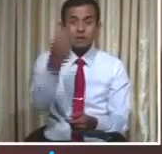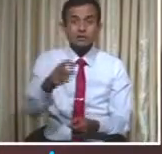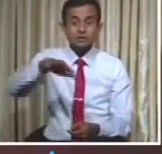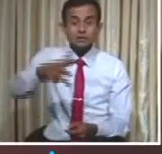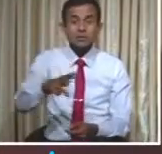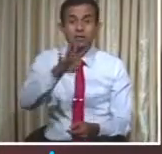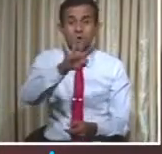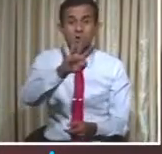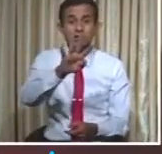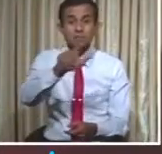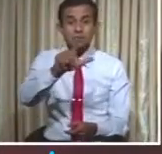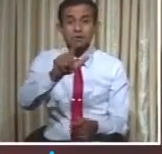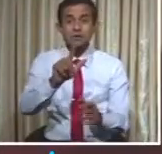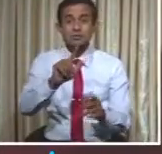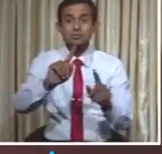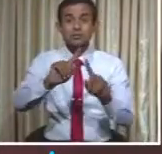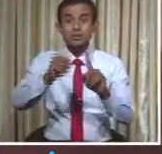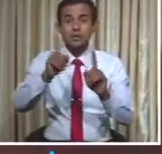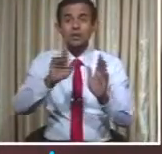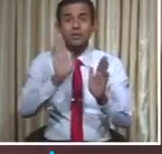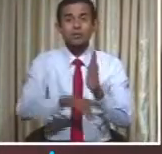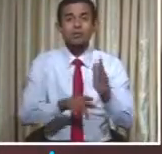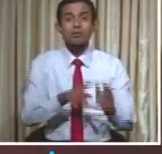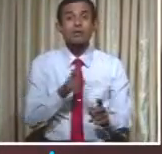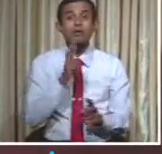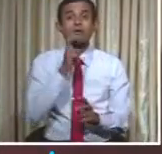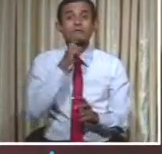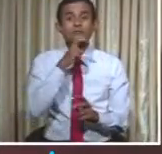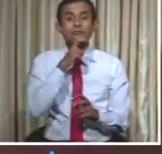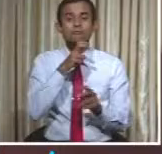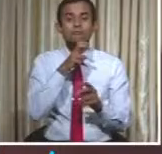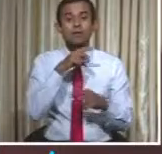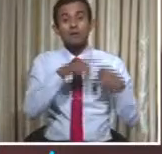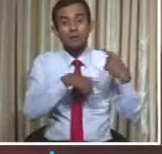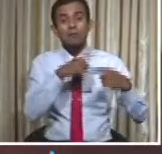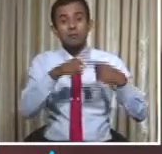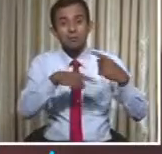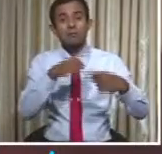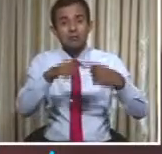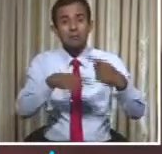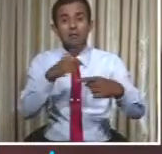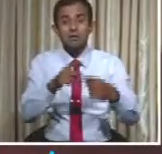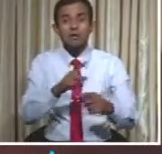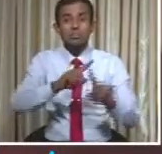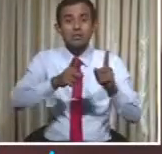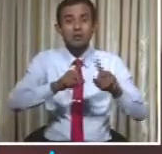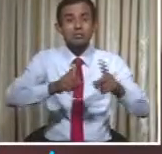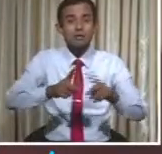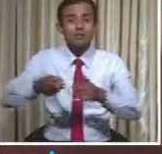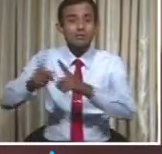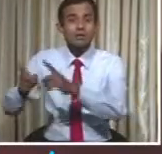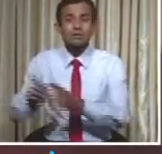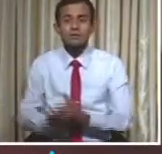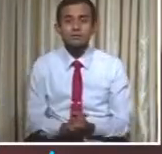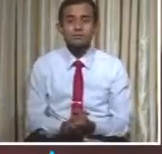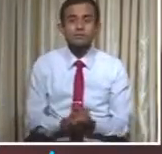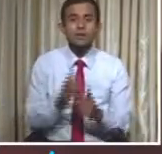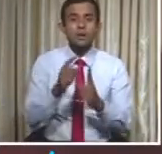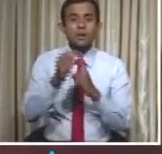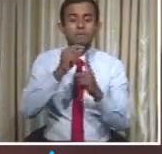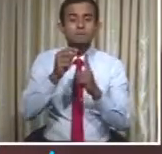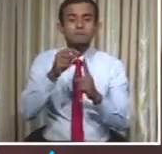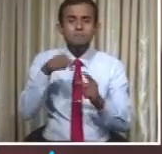1947 රුපියල් 10කින් කපන්න කරපු යෝජනාව ඔහේ ගිරව් වගේ අපි නිකන් දුවන්නම් වාලේ කෙටෙල දෙනක් පස්සේ රුපියල් 10 කියලා යනවා. පාර්ලිමේන්තුව